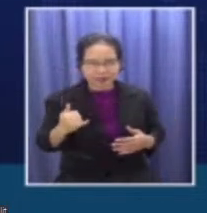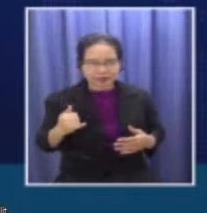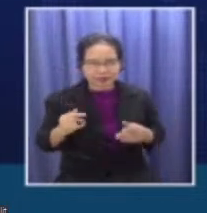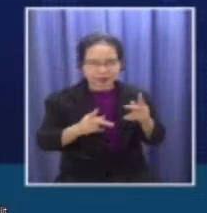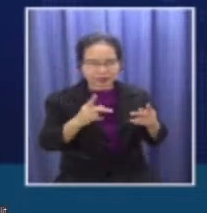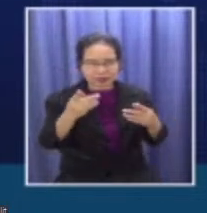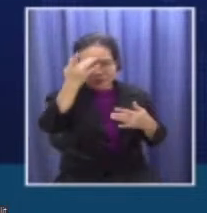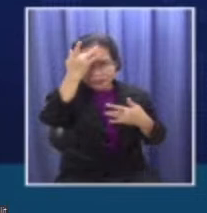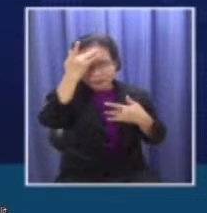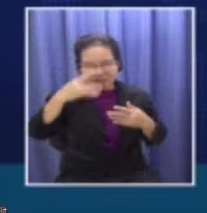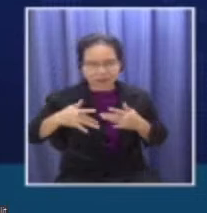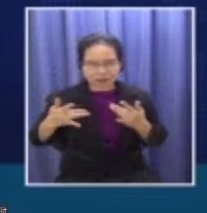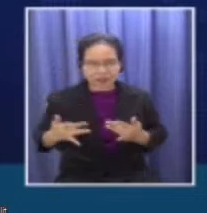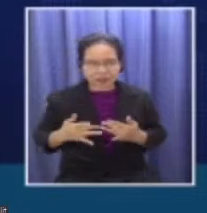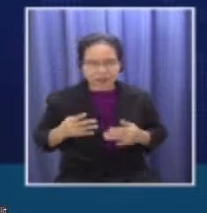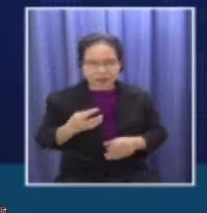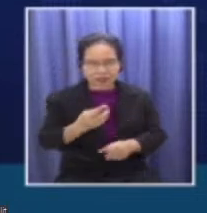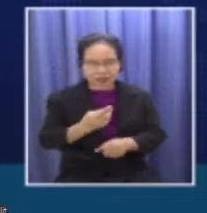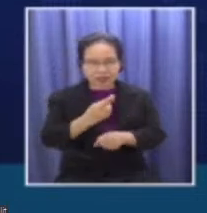BM Enado.